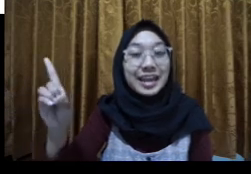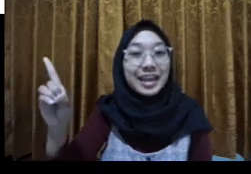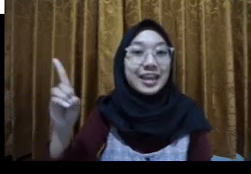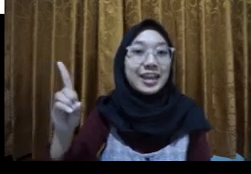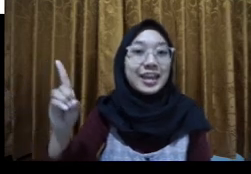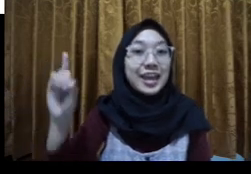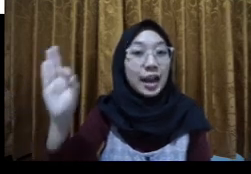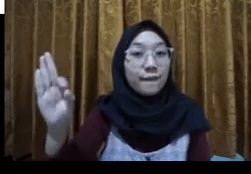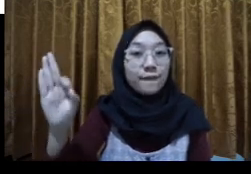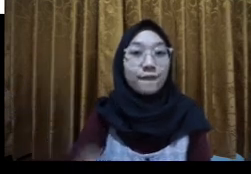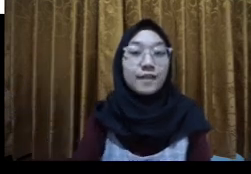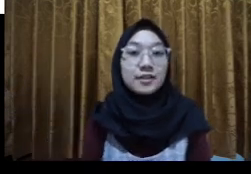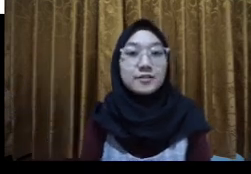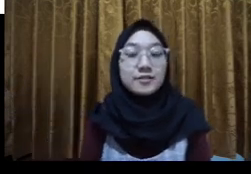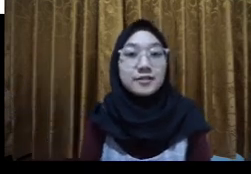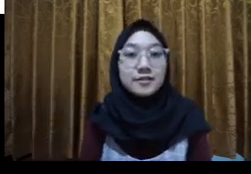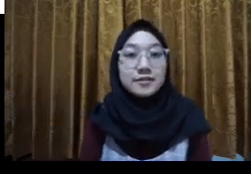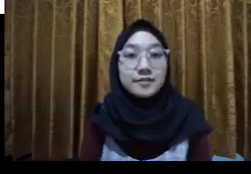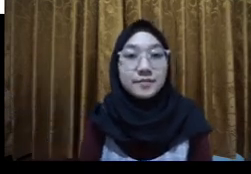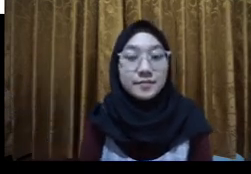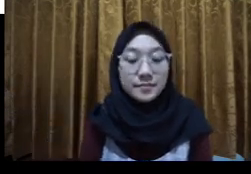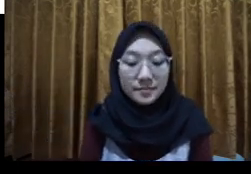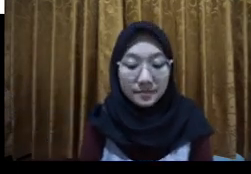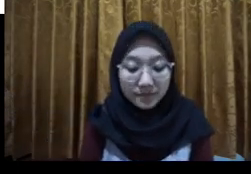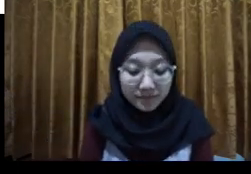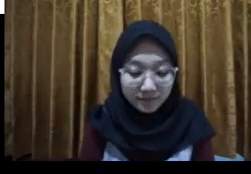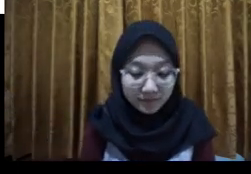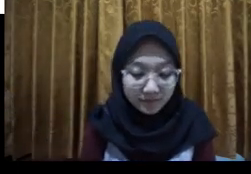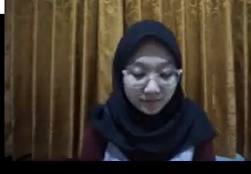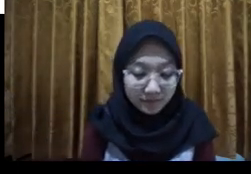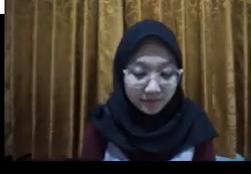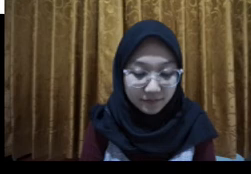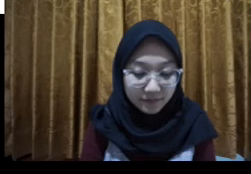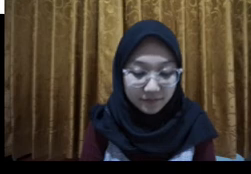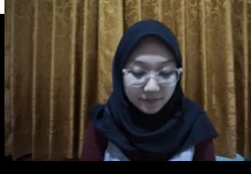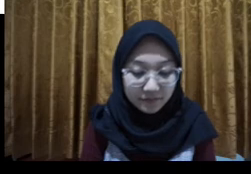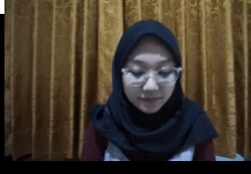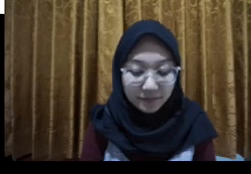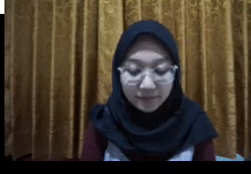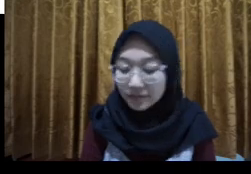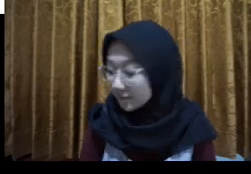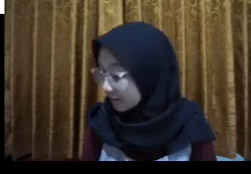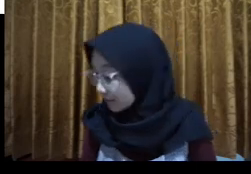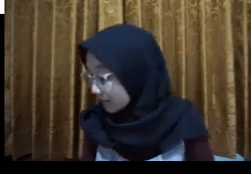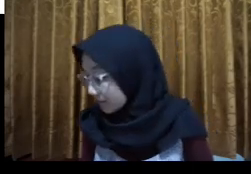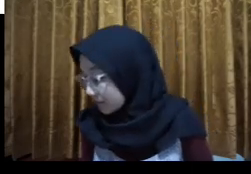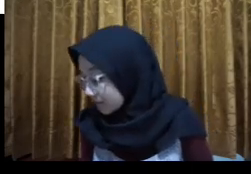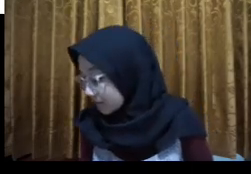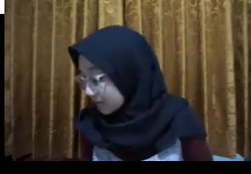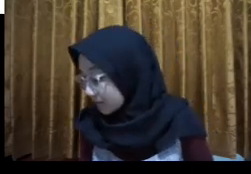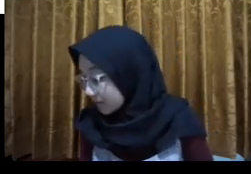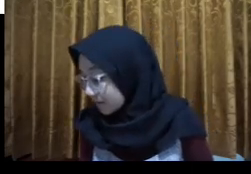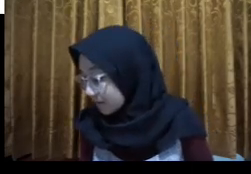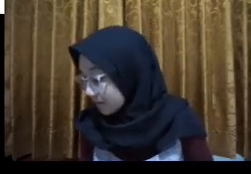EPUB. Sama caranya, tekan Ctrl plus O. Chosen ebook